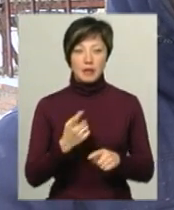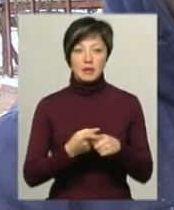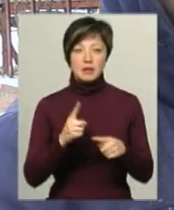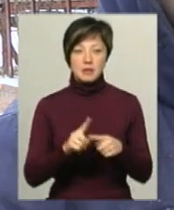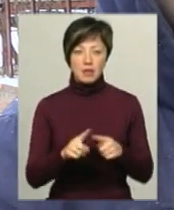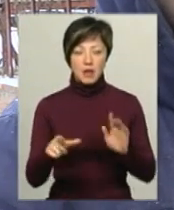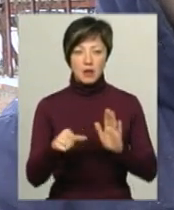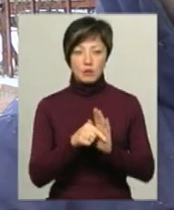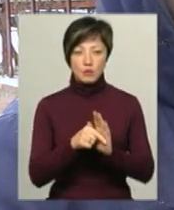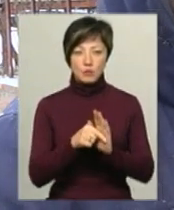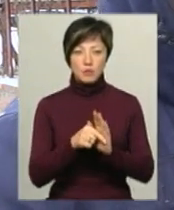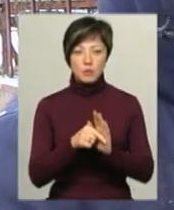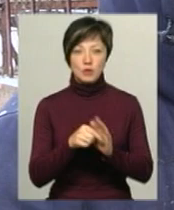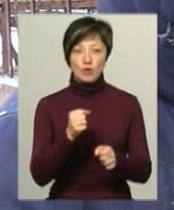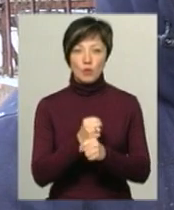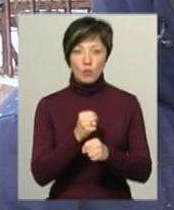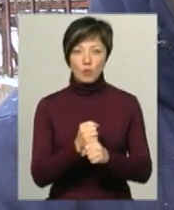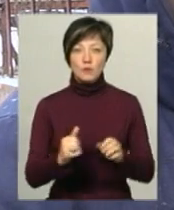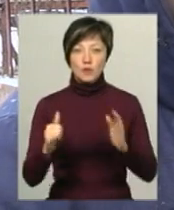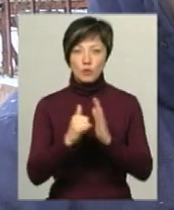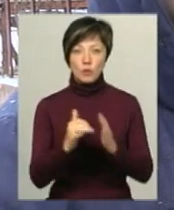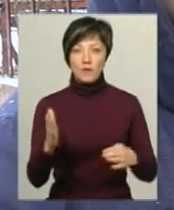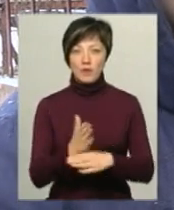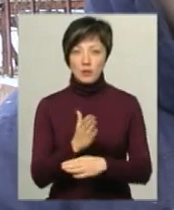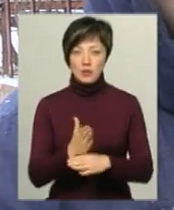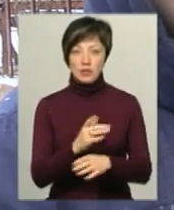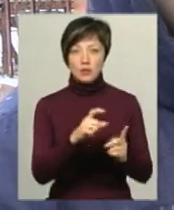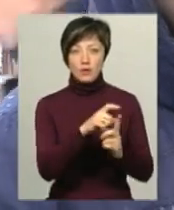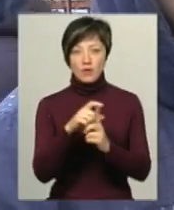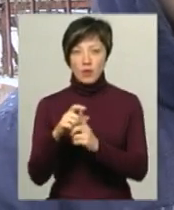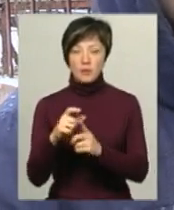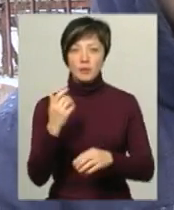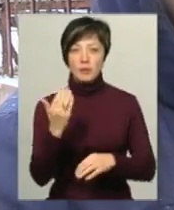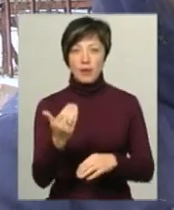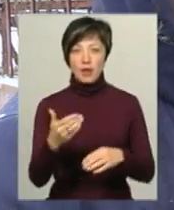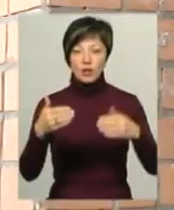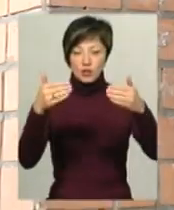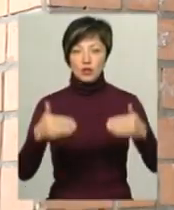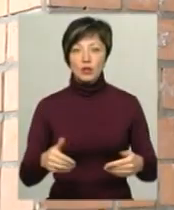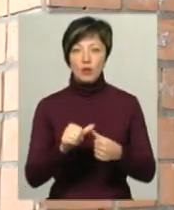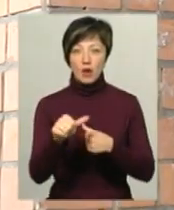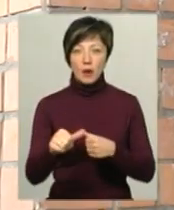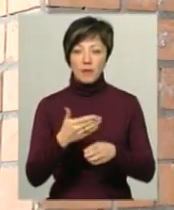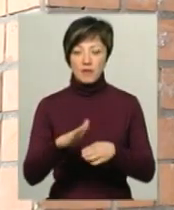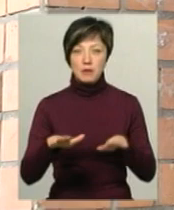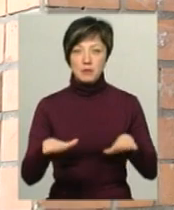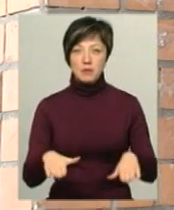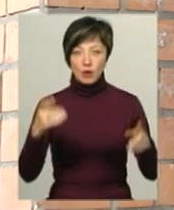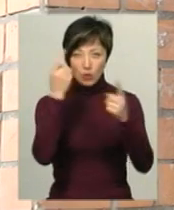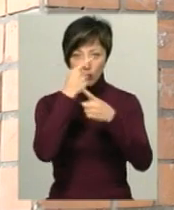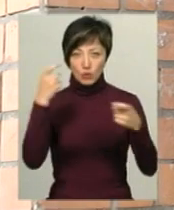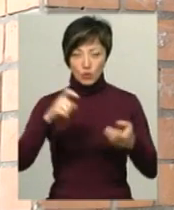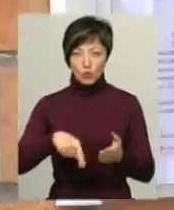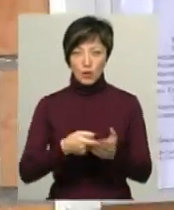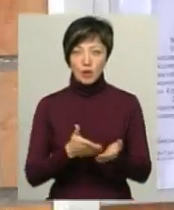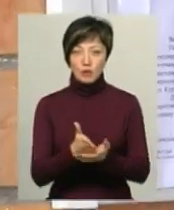з роботою, встановленням, виготовленням. За словами Андрія Стерницького, на щиті окремо виділили місце для оголошень від комунальних служб